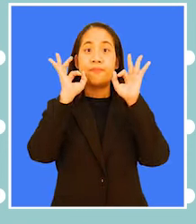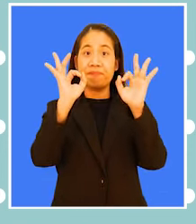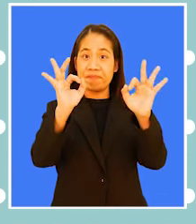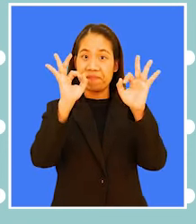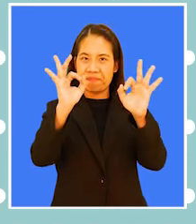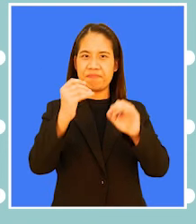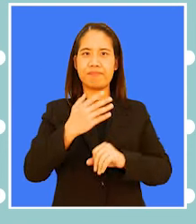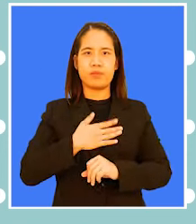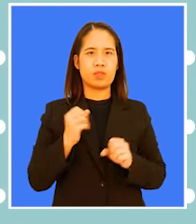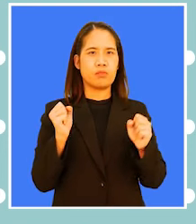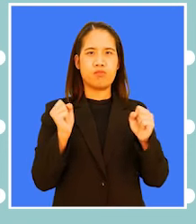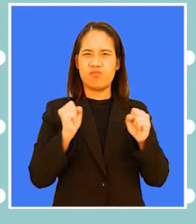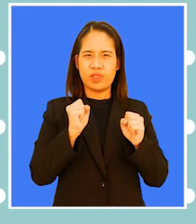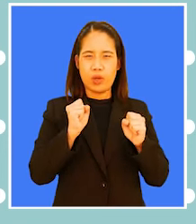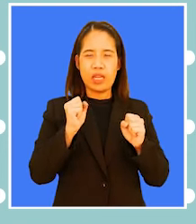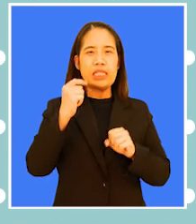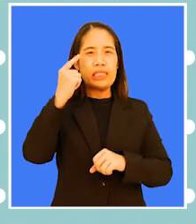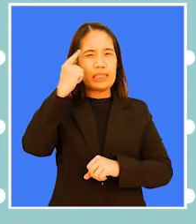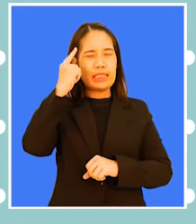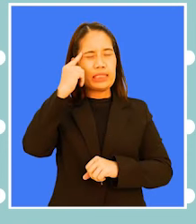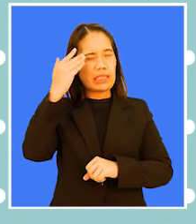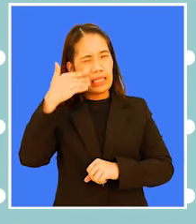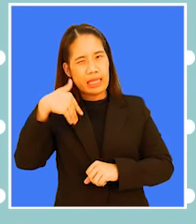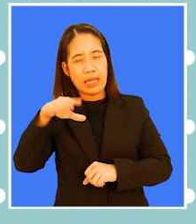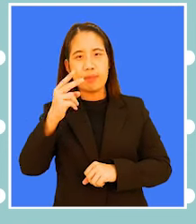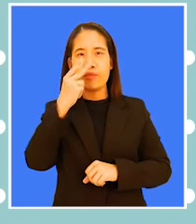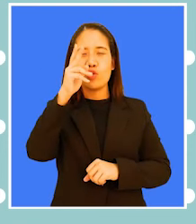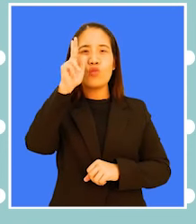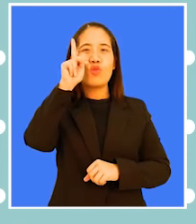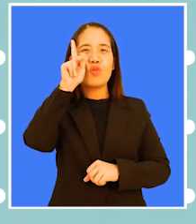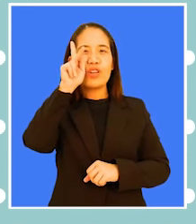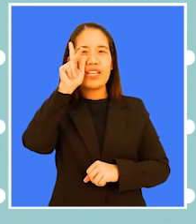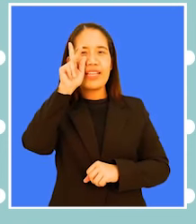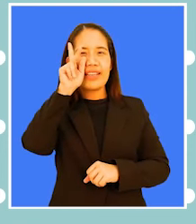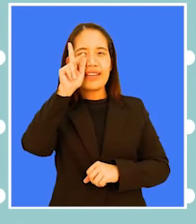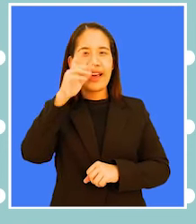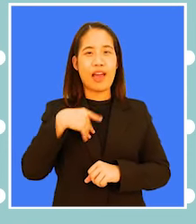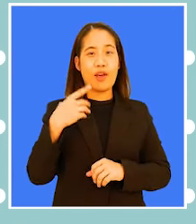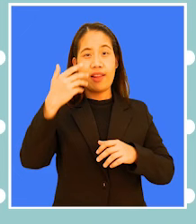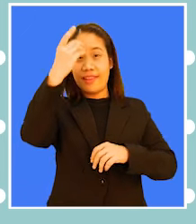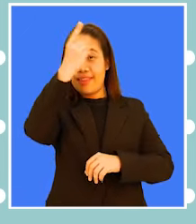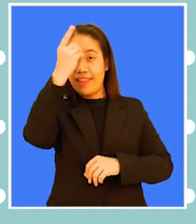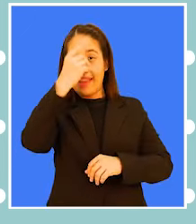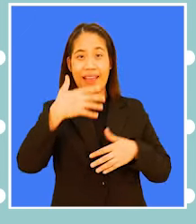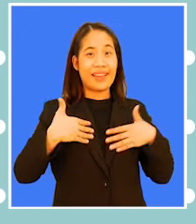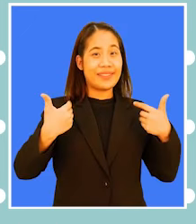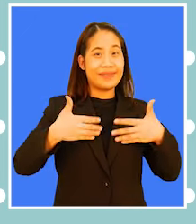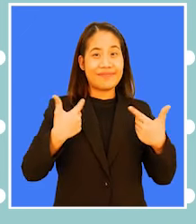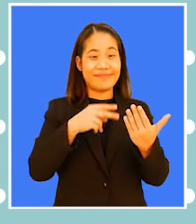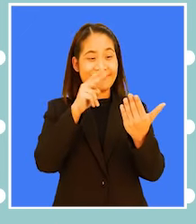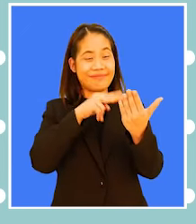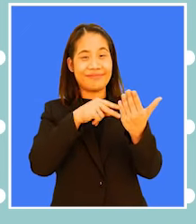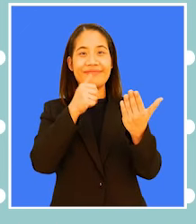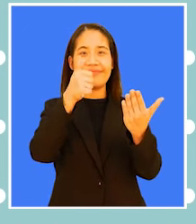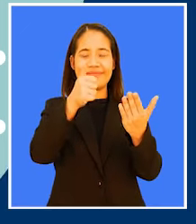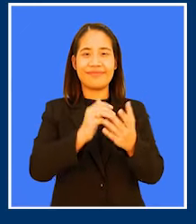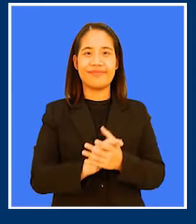ฉันจะไม่กลัวอีกแล้วทีนี้ก็กลับไปดูข่าวบันเทิงออนไลน์ได้อย่างสบายใจละ